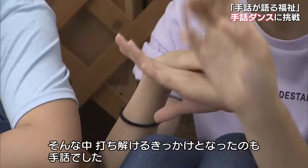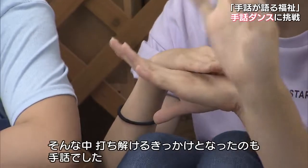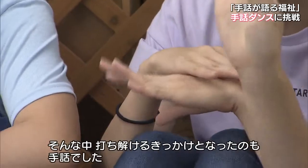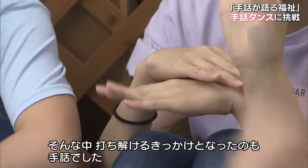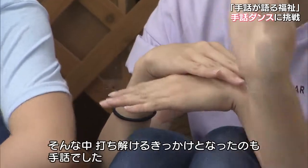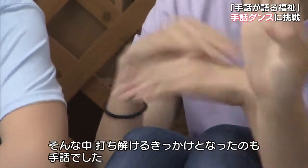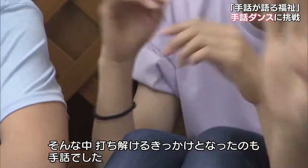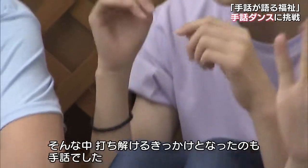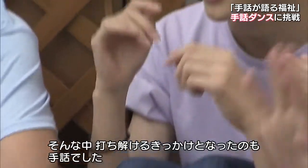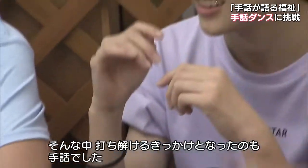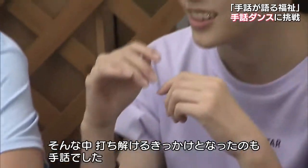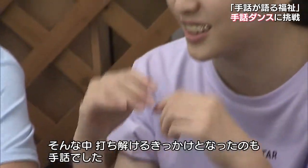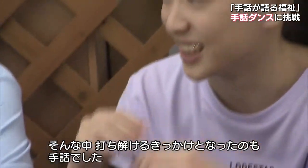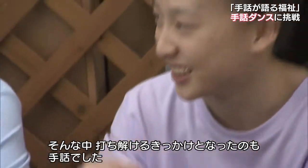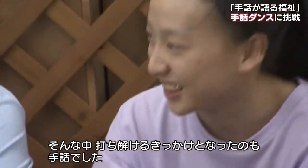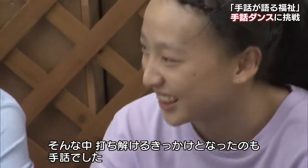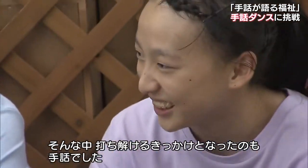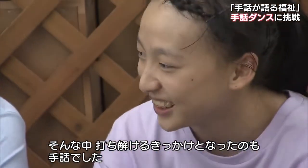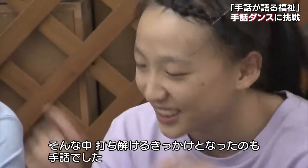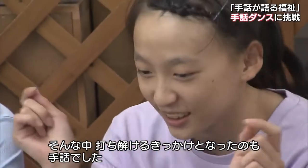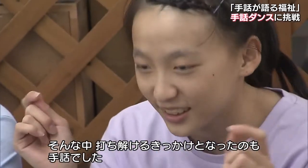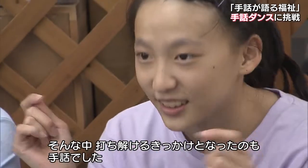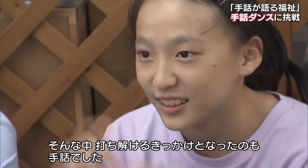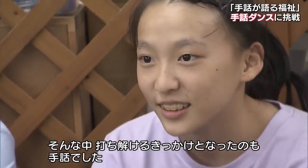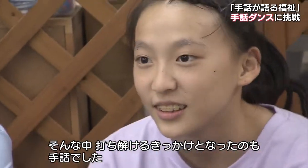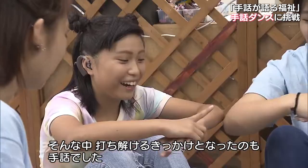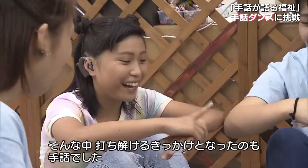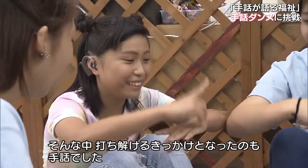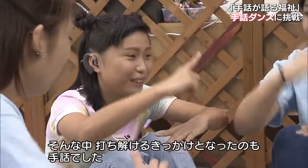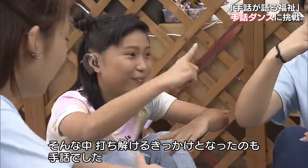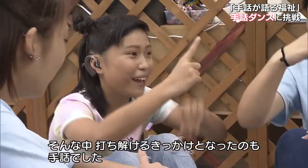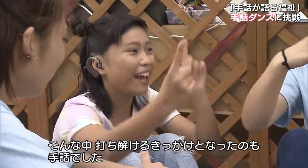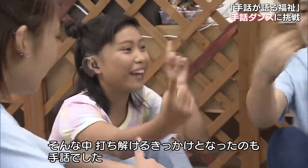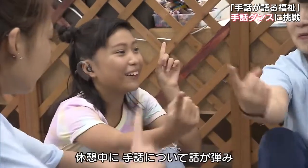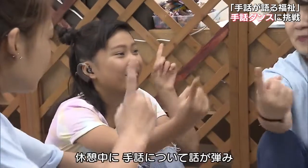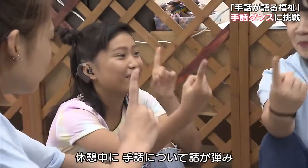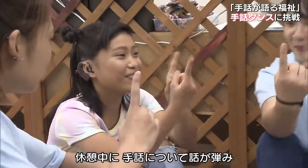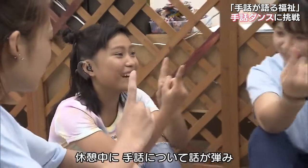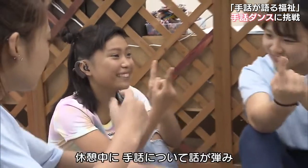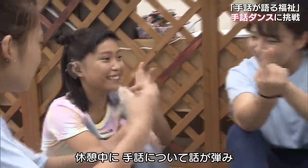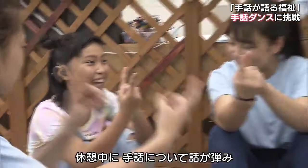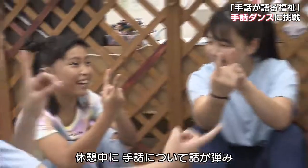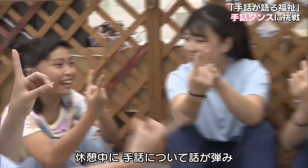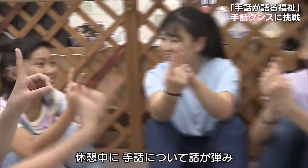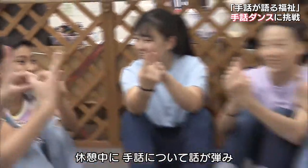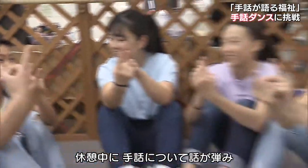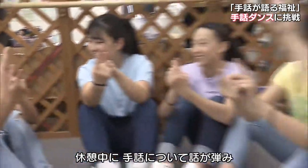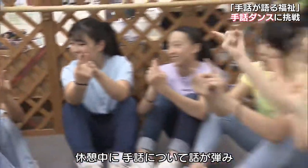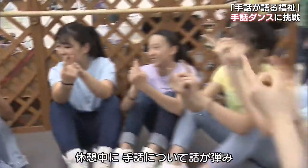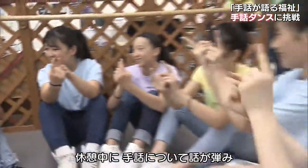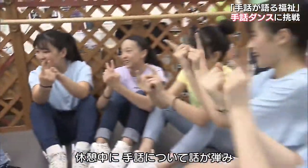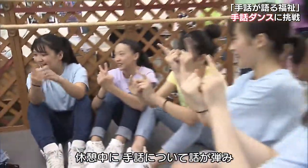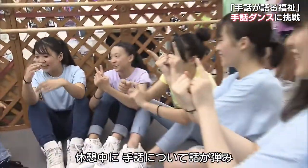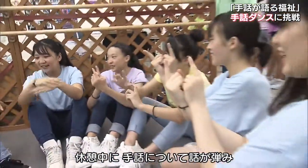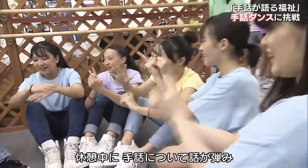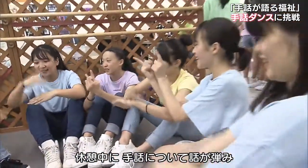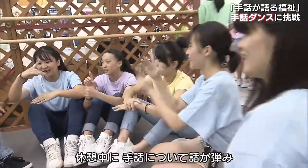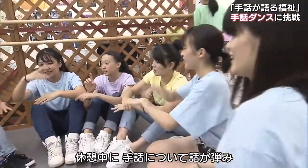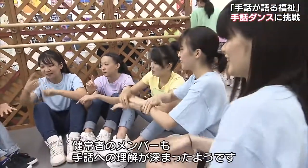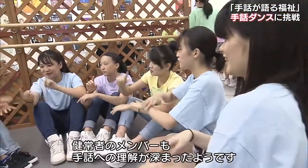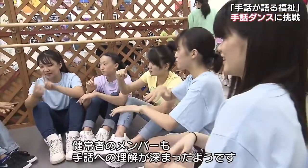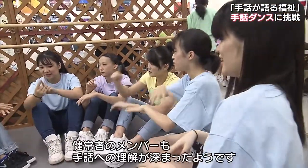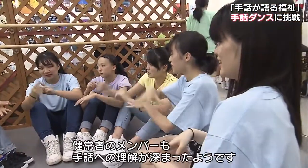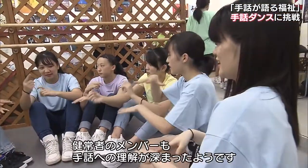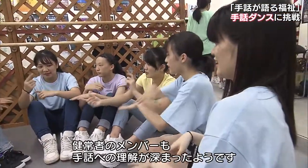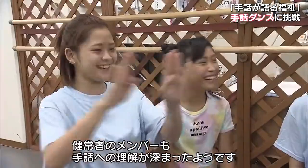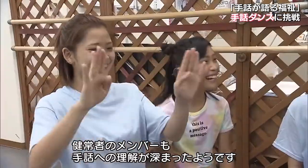そんな中、打ち解けるきっかけとなったのも手話でした。休憩中に手話について話が弾み、健常者の